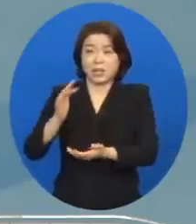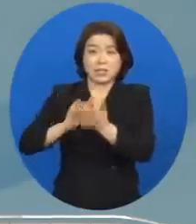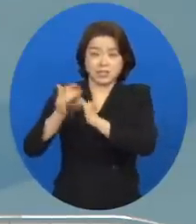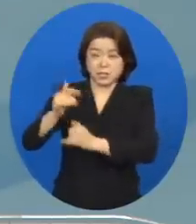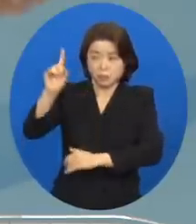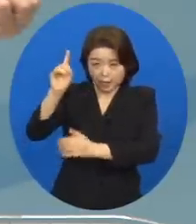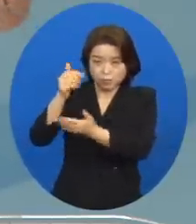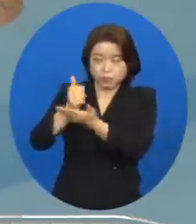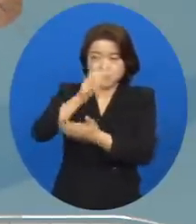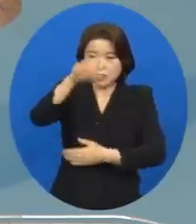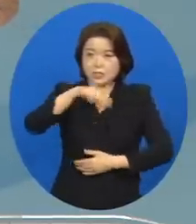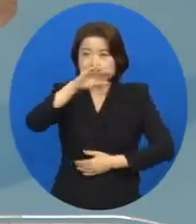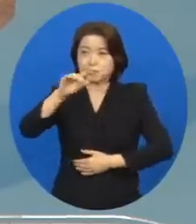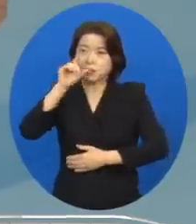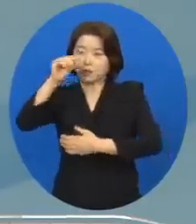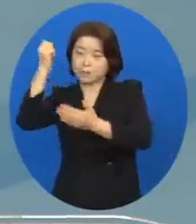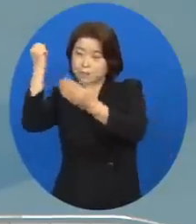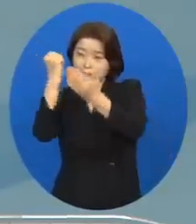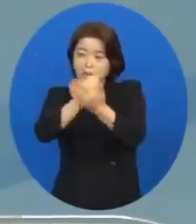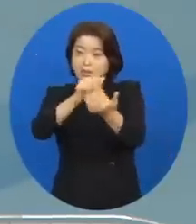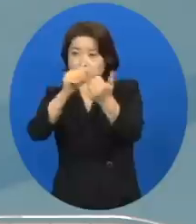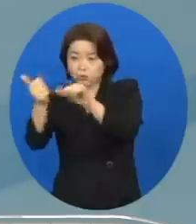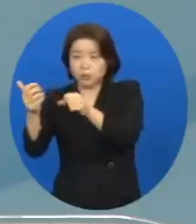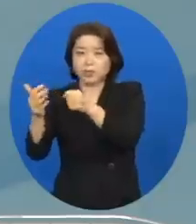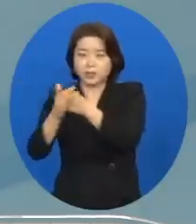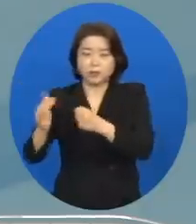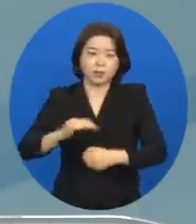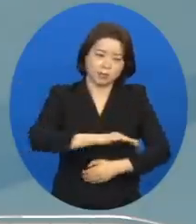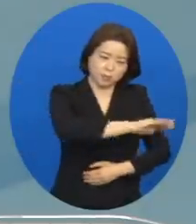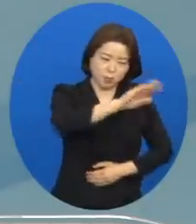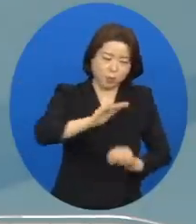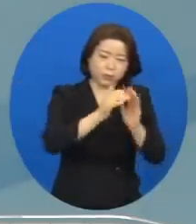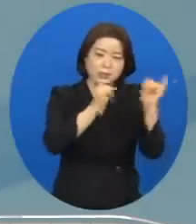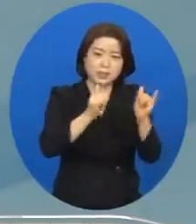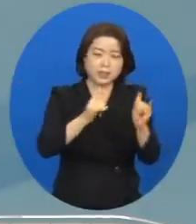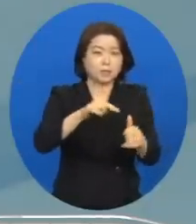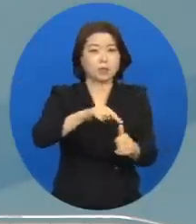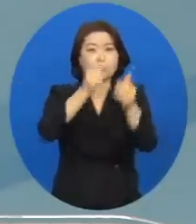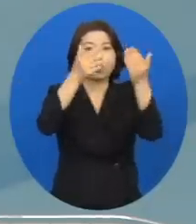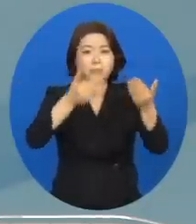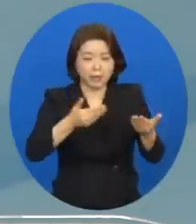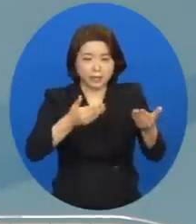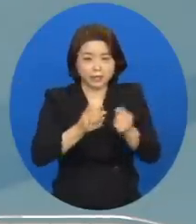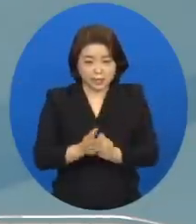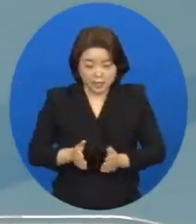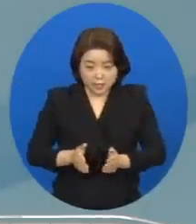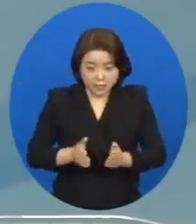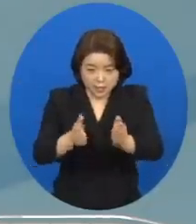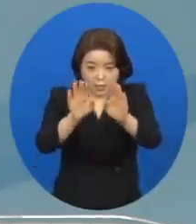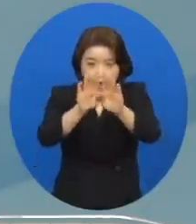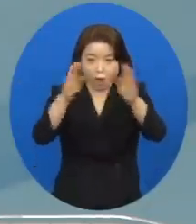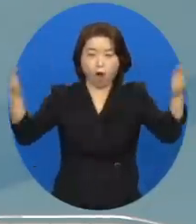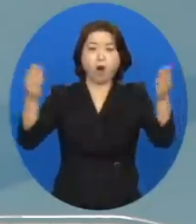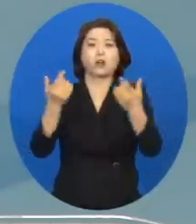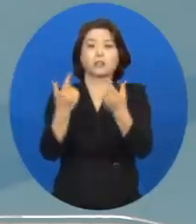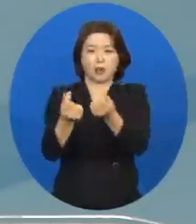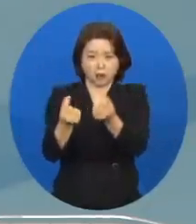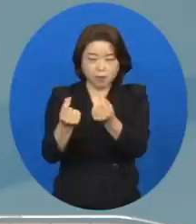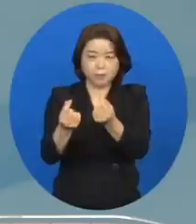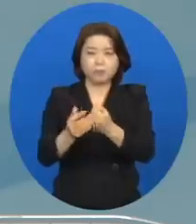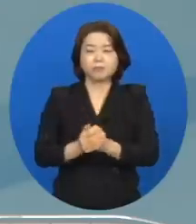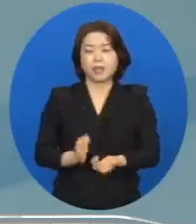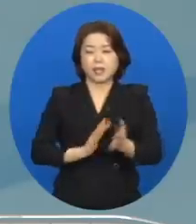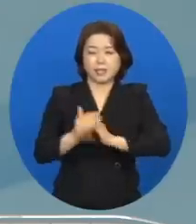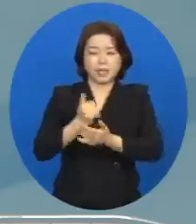분이 십자가에 죽으심으로 모든 사람이 구원받는 길이 열린 것처럼 예수를